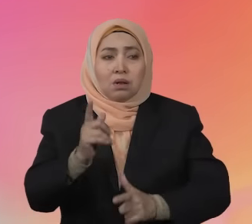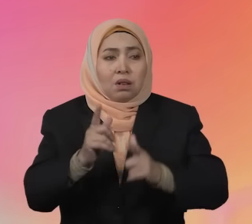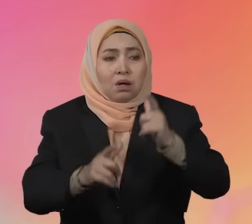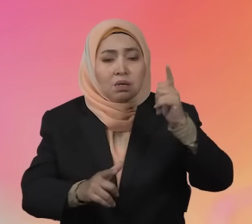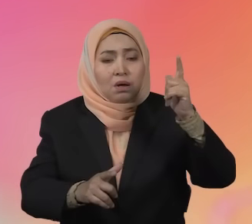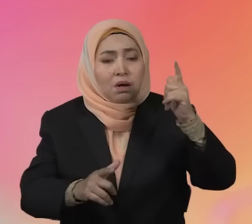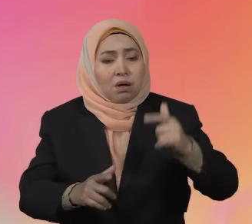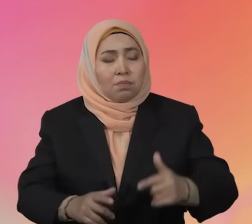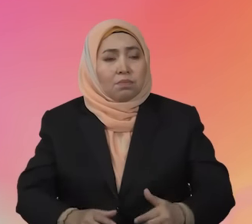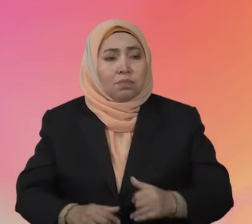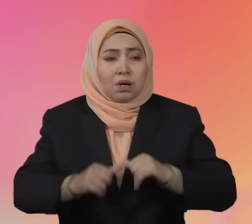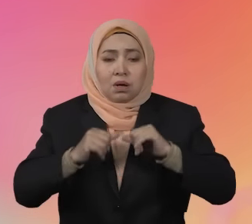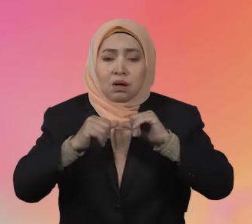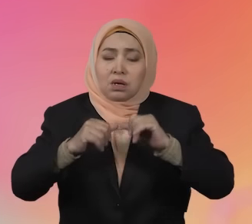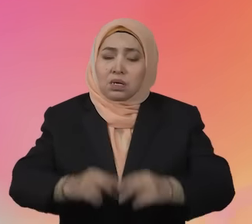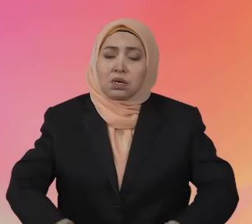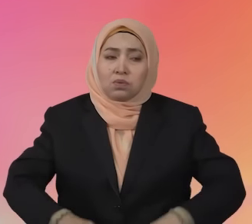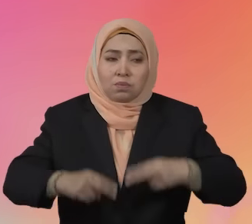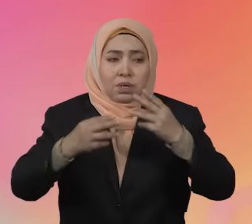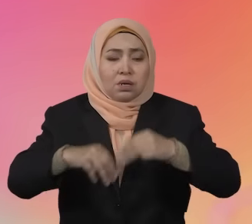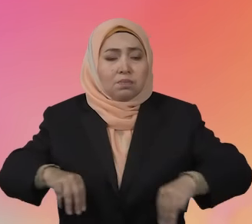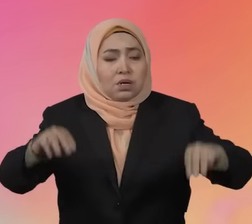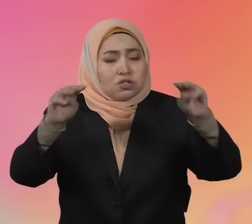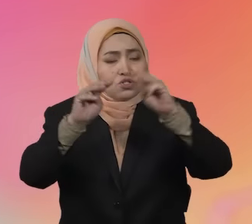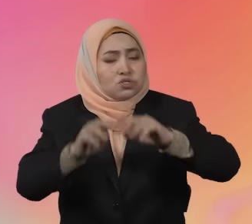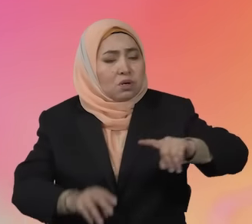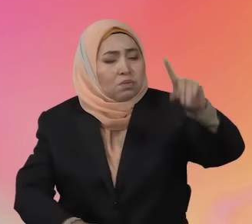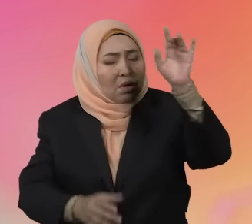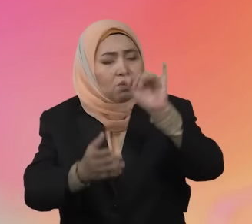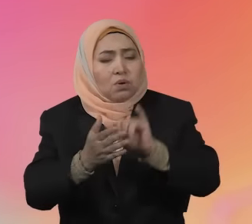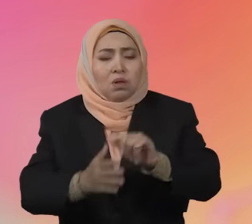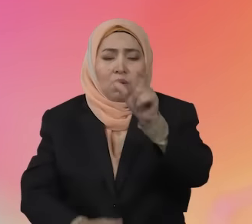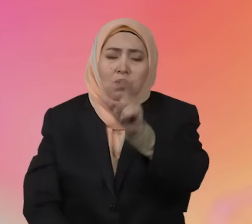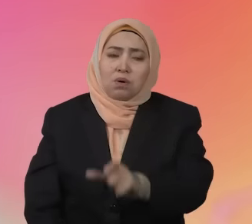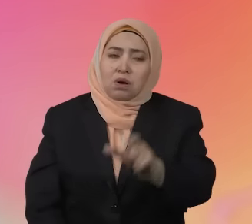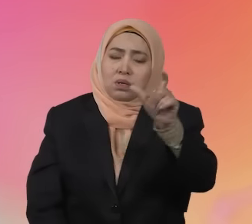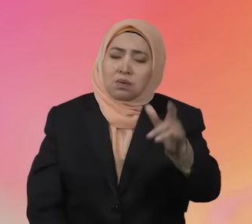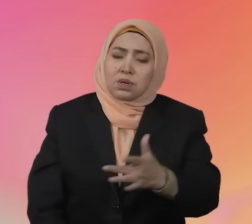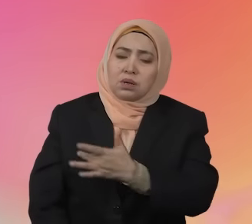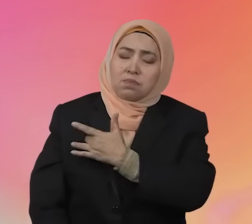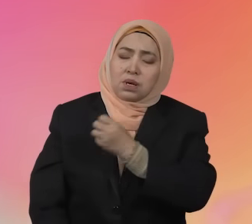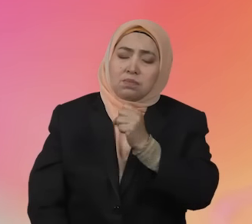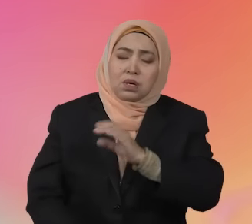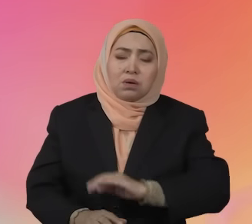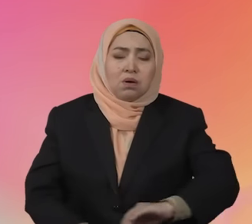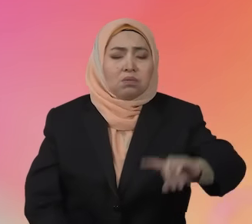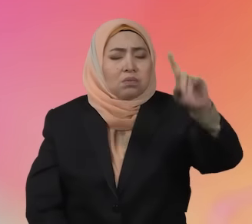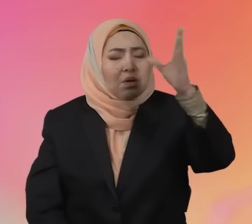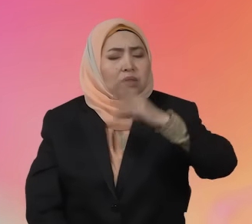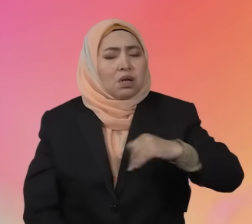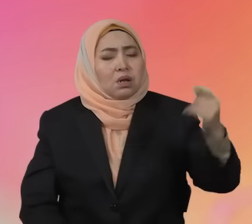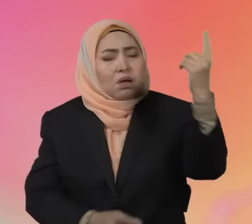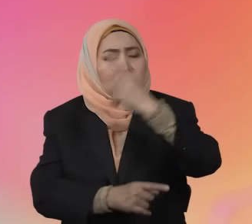إِنَّمَا يَعْمُرُ مَسَاجِدَ اللَّهِ مَنْ آمَنَ